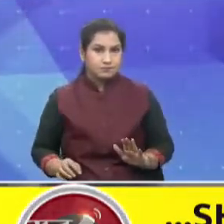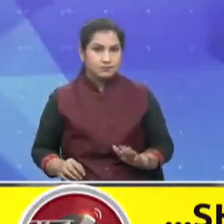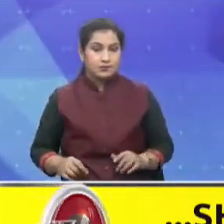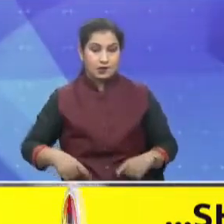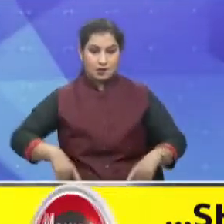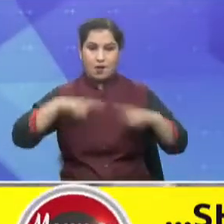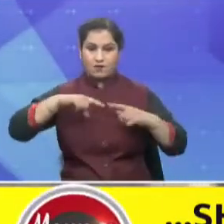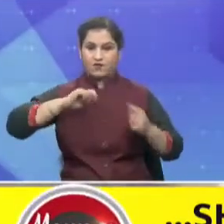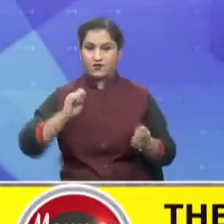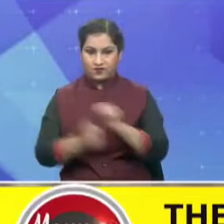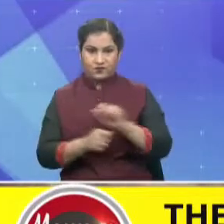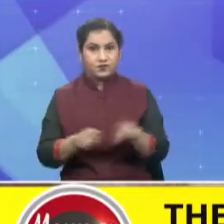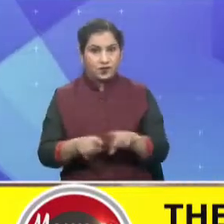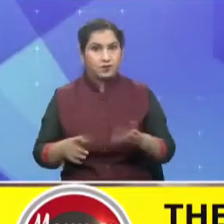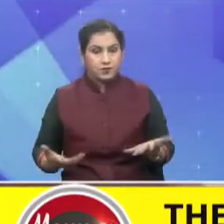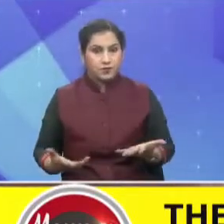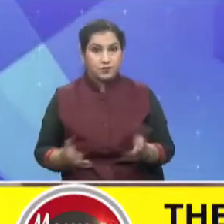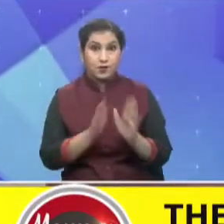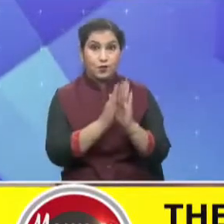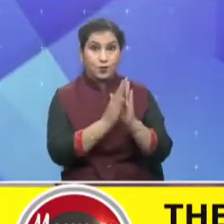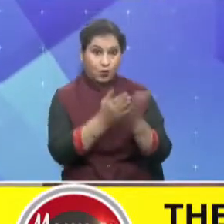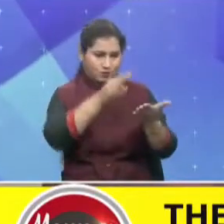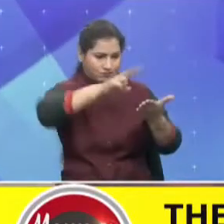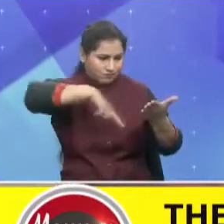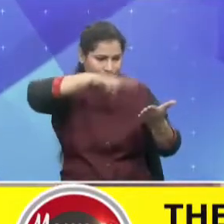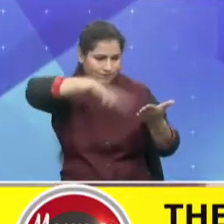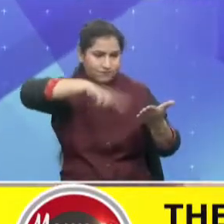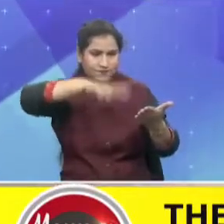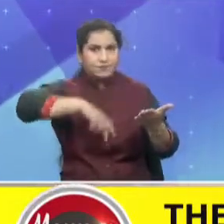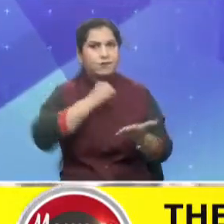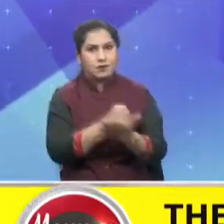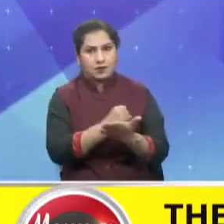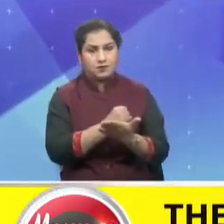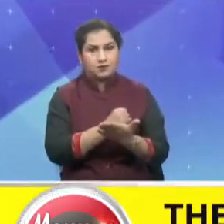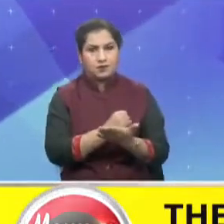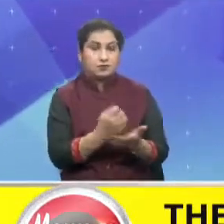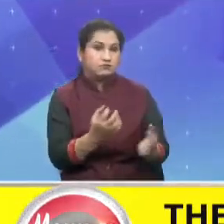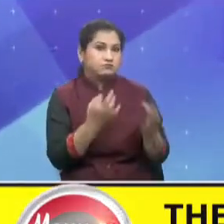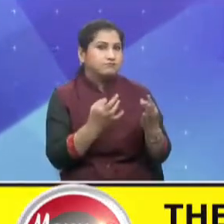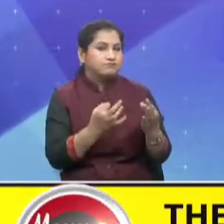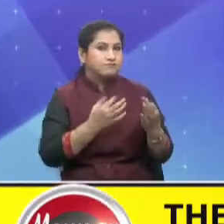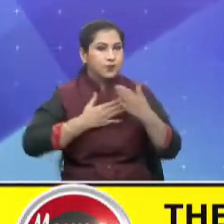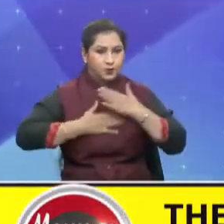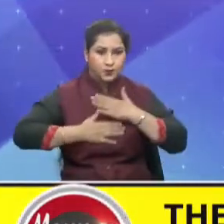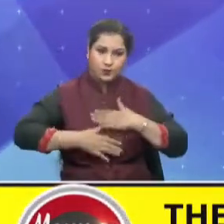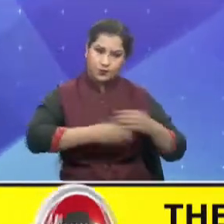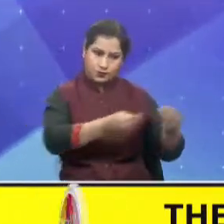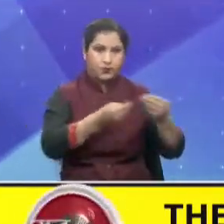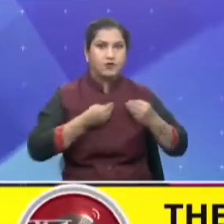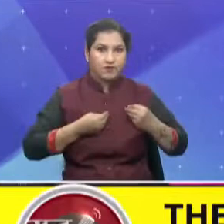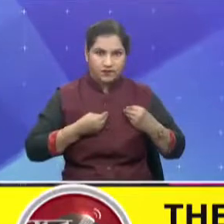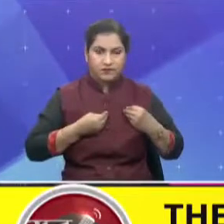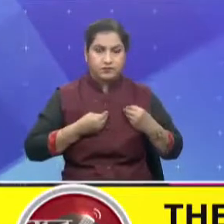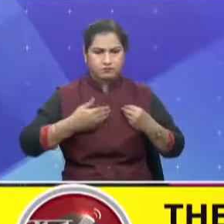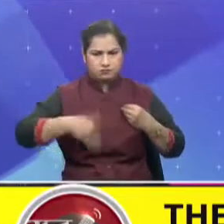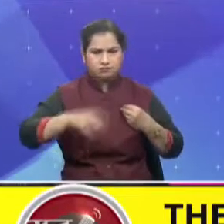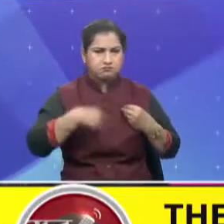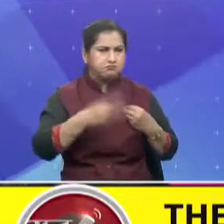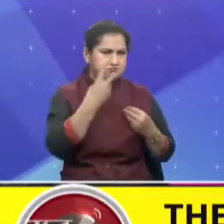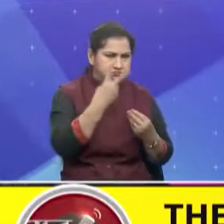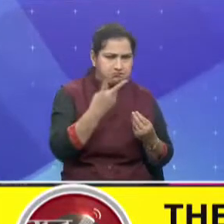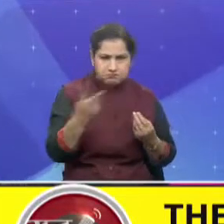भी गढ़ती हैं। किताबें पढ़ने का शौक एक अद्भुत संतोष देता है। आजकल मैं देखता